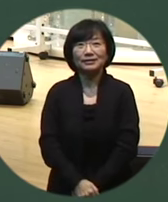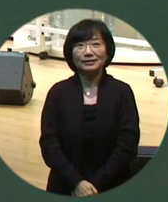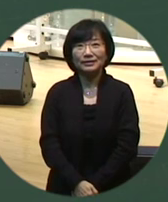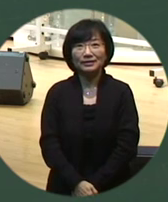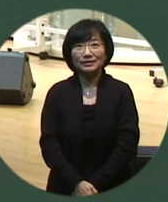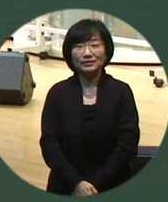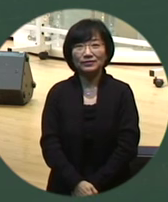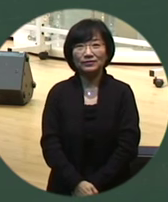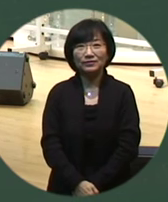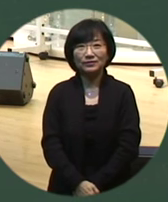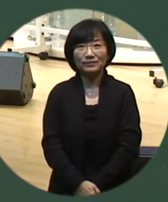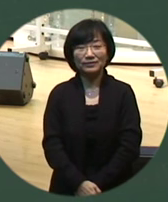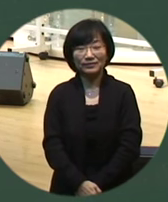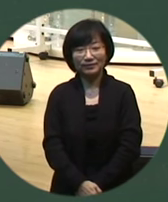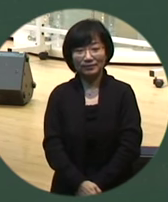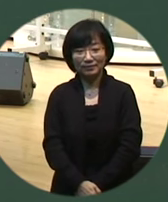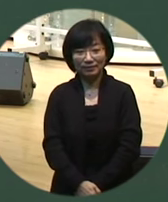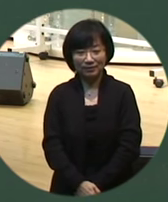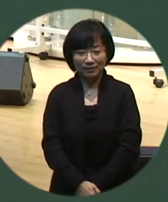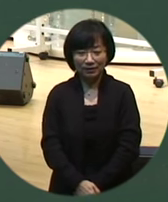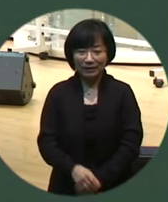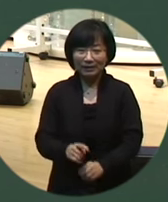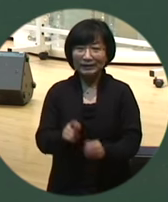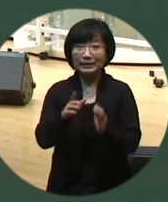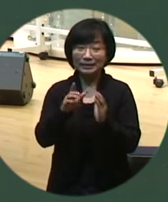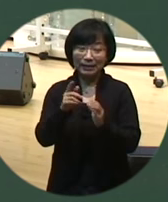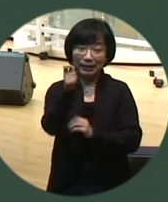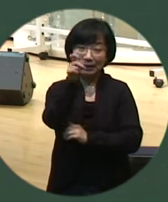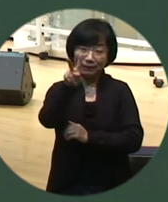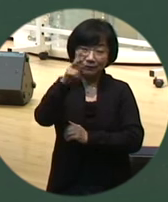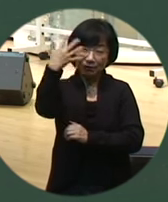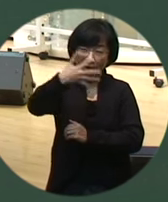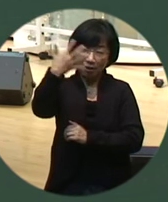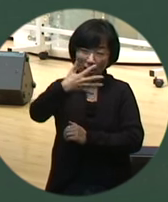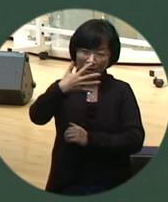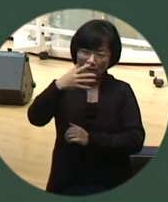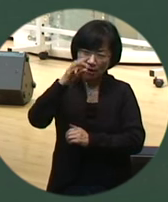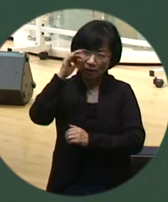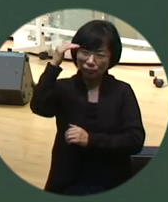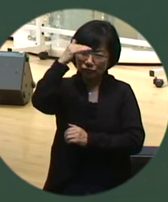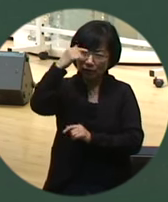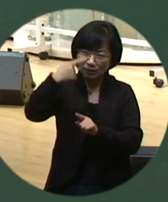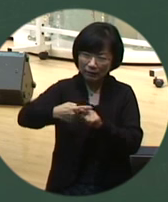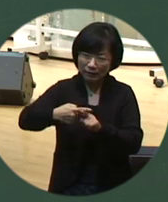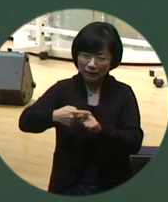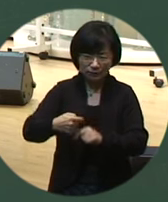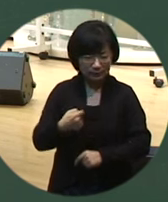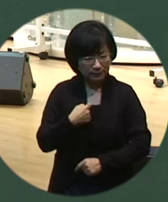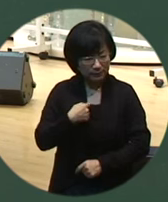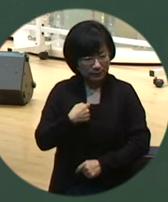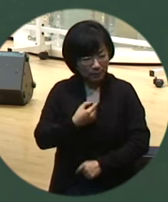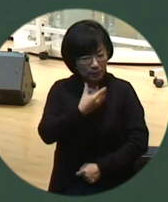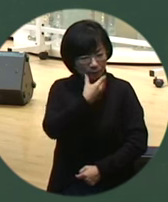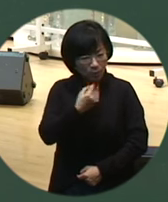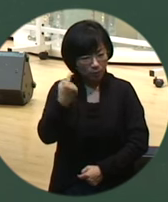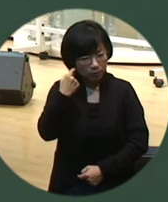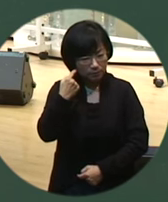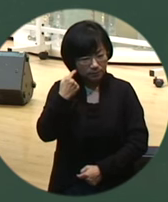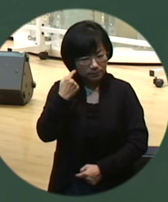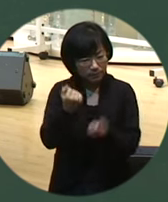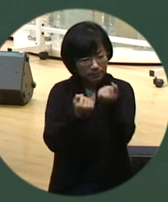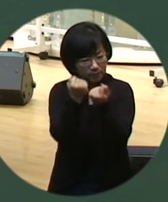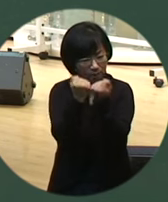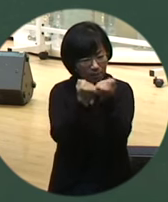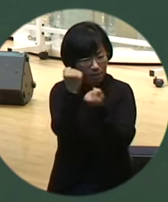저는요, 야 이게 복음을 어떻게 설명해야 될까라는 생각이 들더라니까. I thought to myself, how can we exactly explain this gospel? 그렇지 않습니까, 여러분? Isn't that